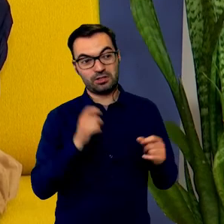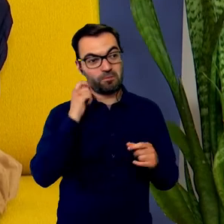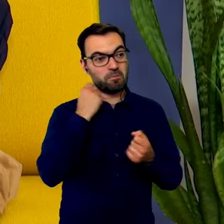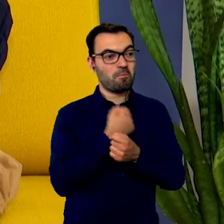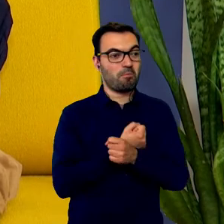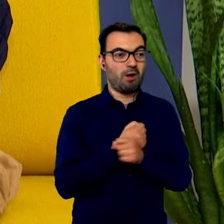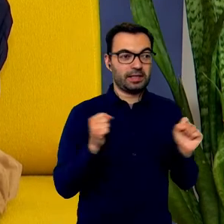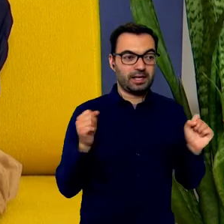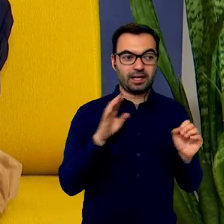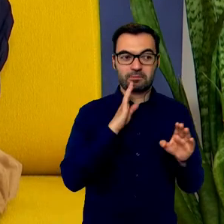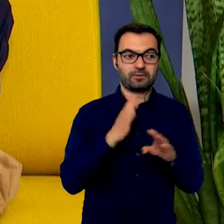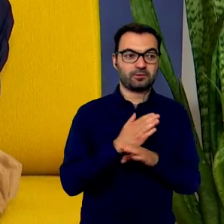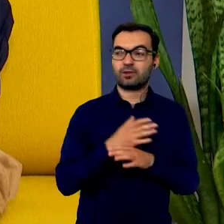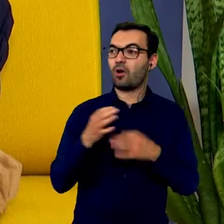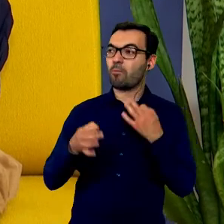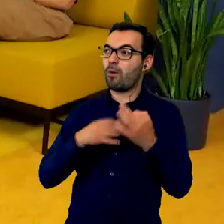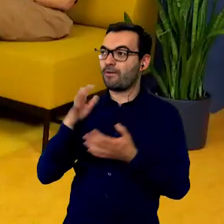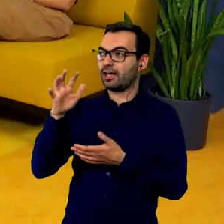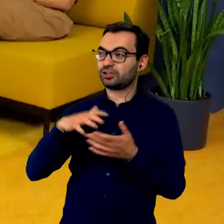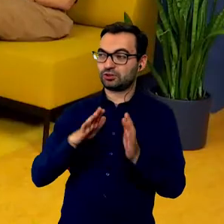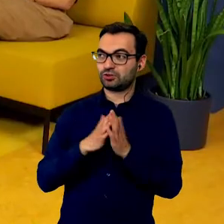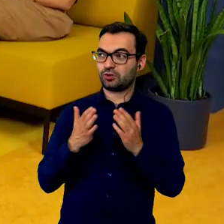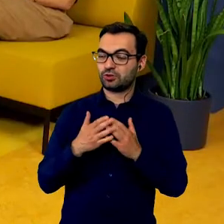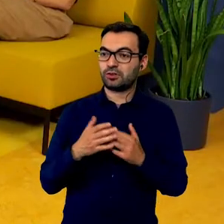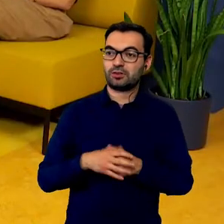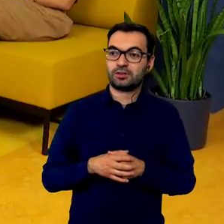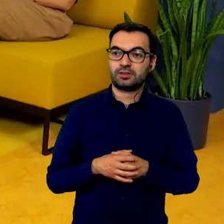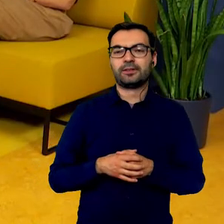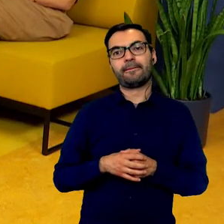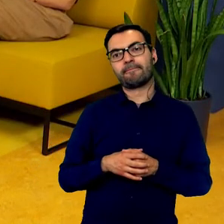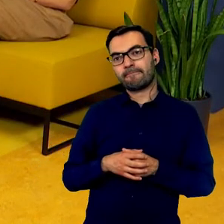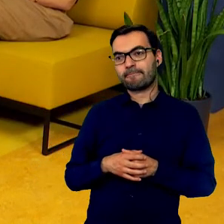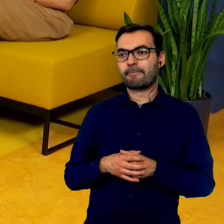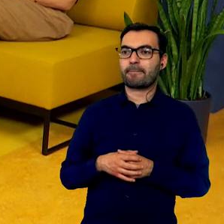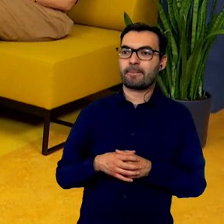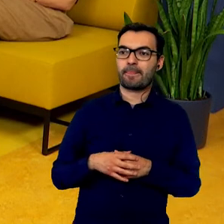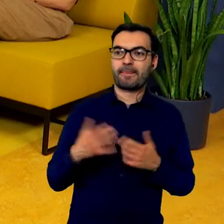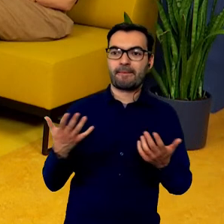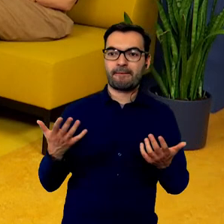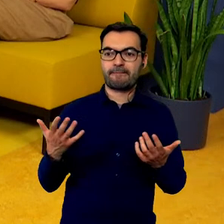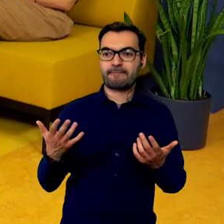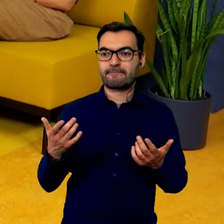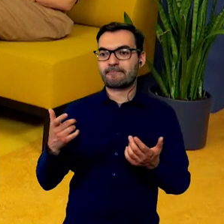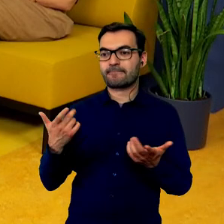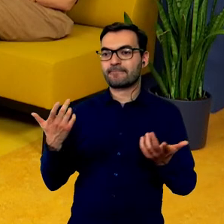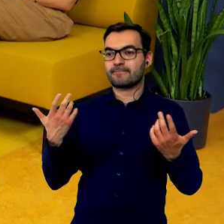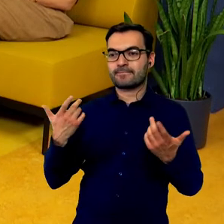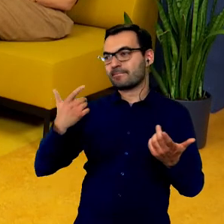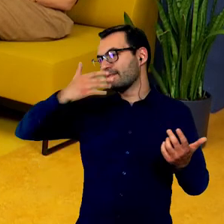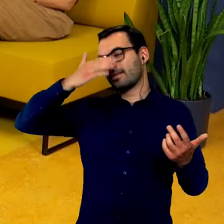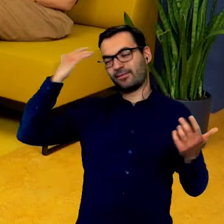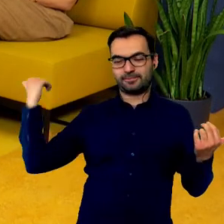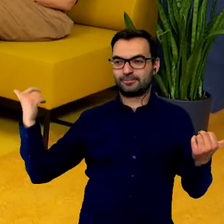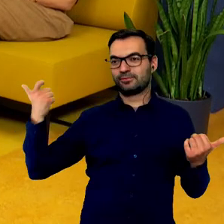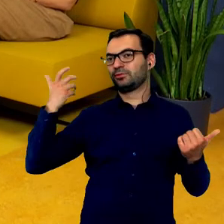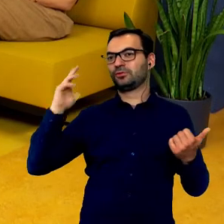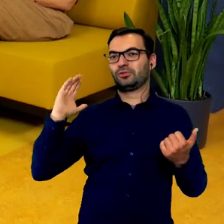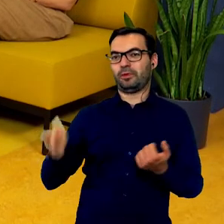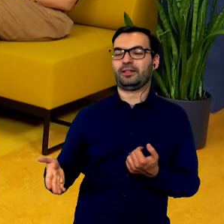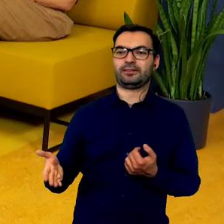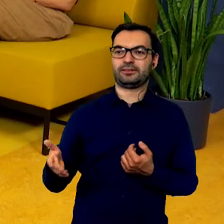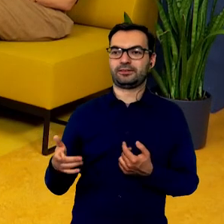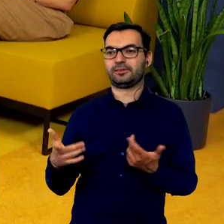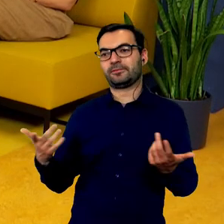się pojawi, jak poprzednio. Opowieści? Tak. Sztuka ma tak się do rzemiosła, że człowiek nie wie, co